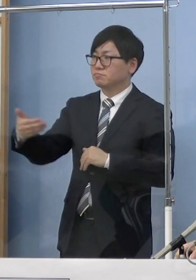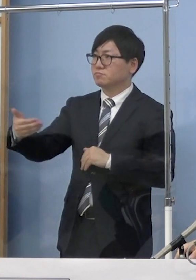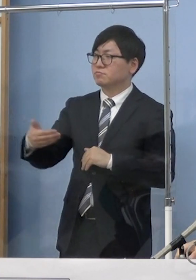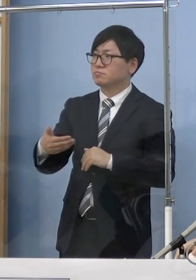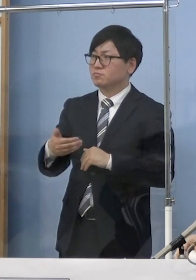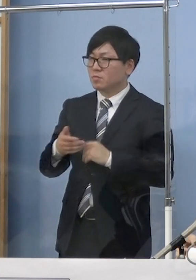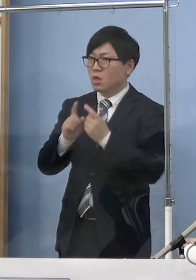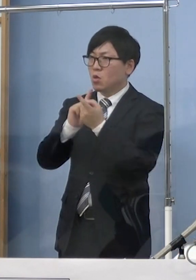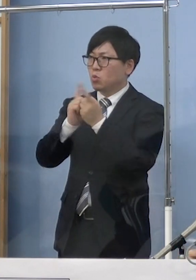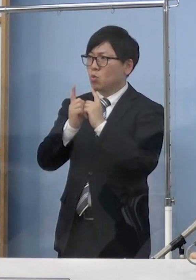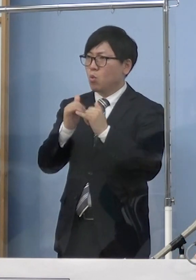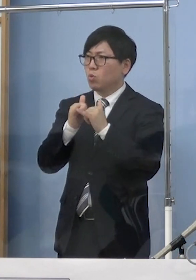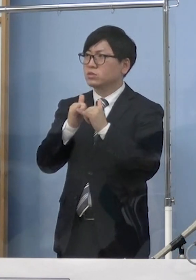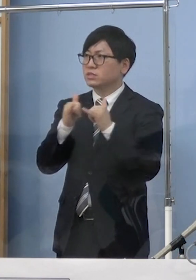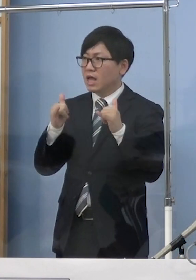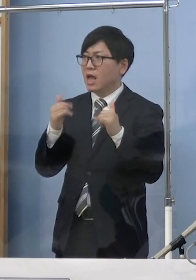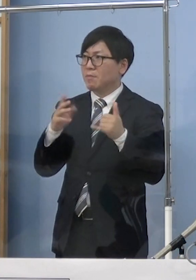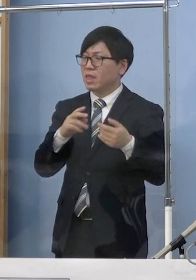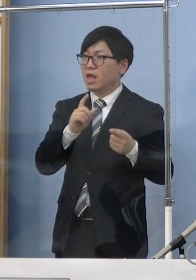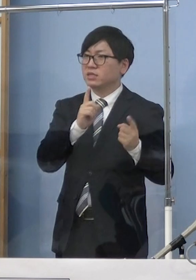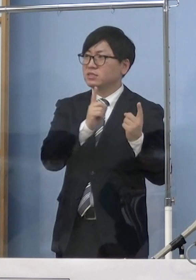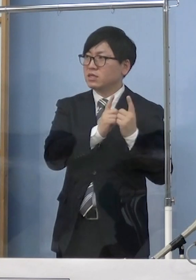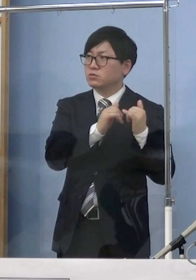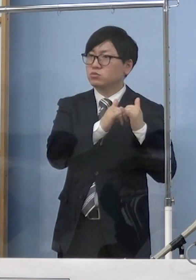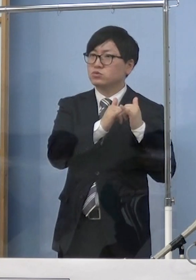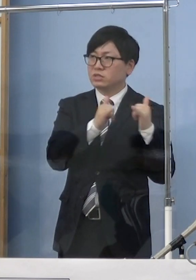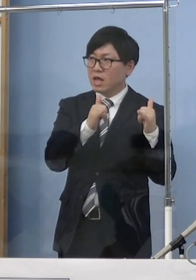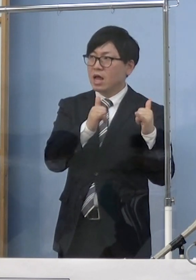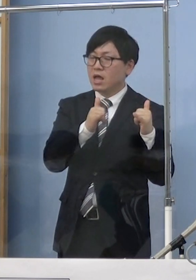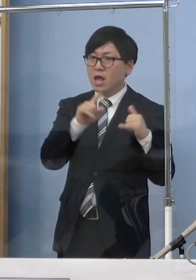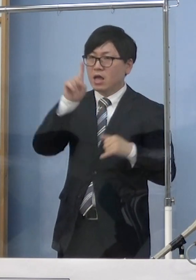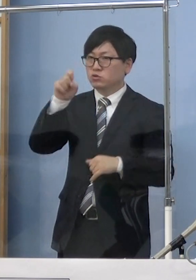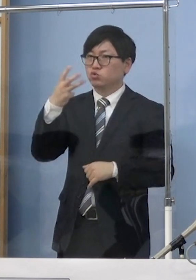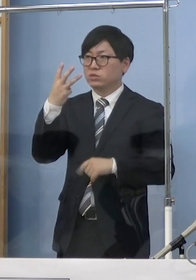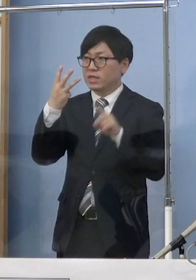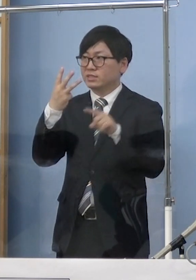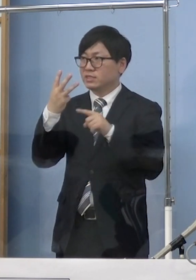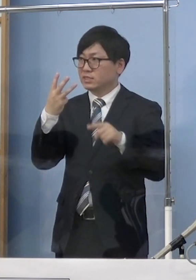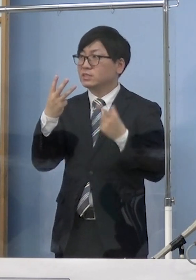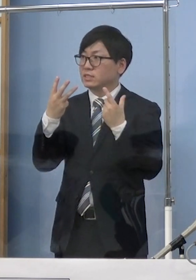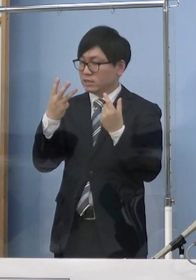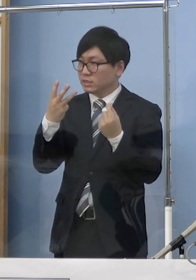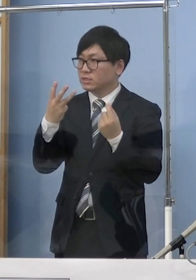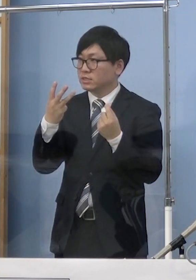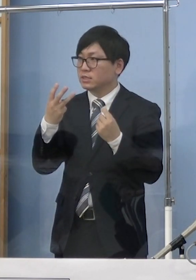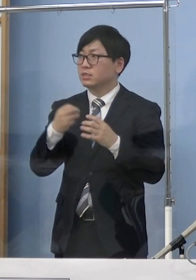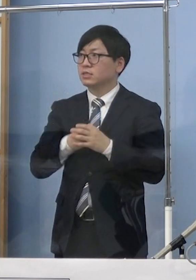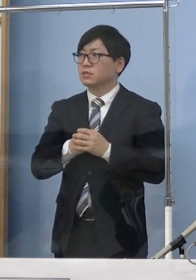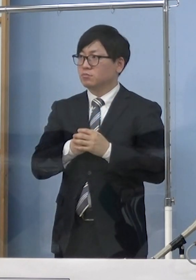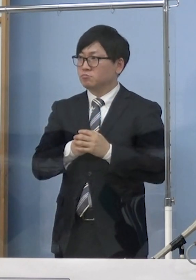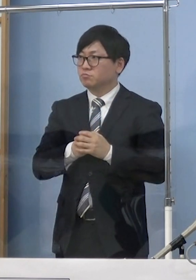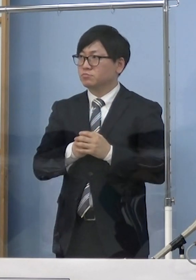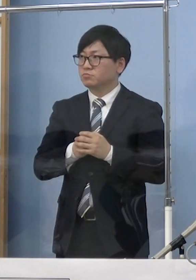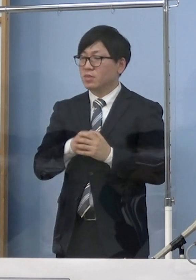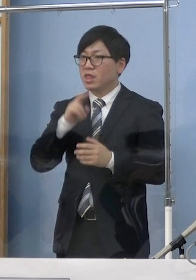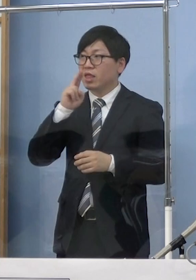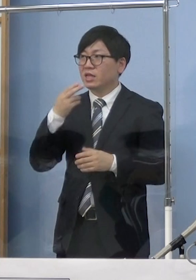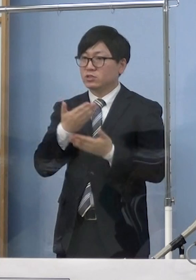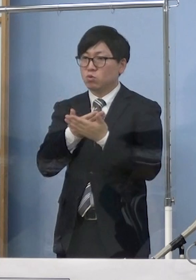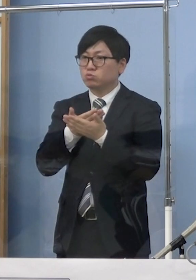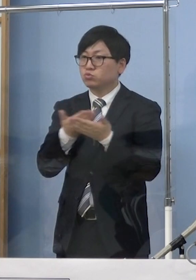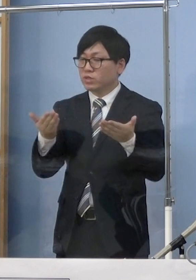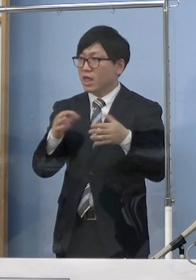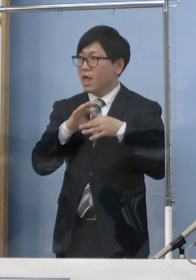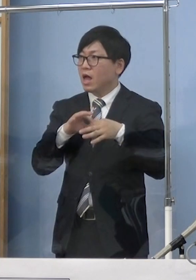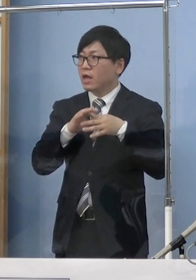濃厚接触者もしくは接触者関連が今日は13人。 はい。 で、飲食店関連が11人。